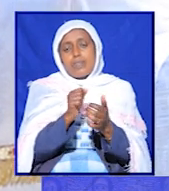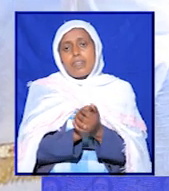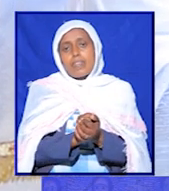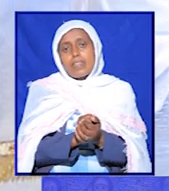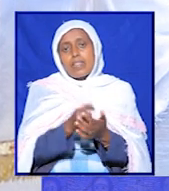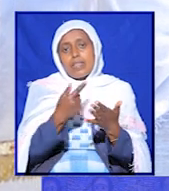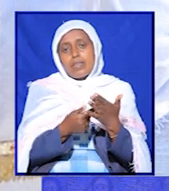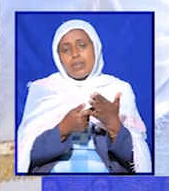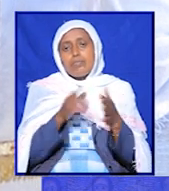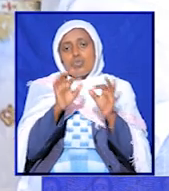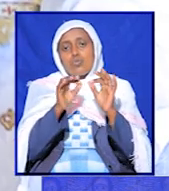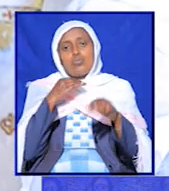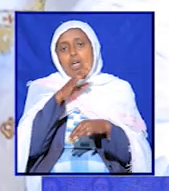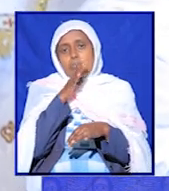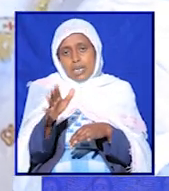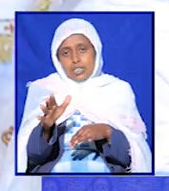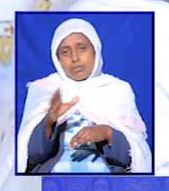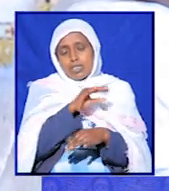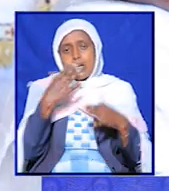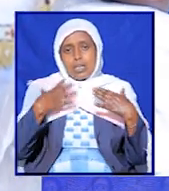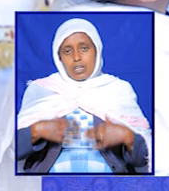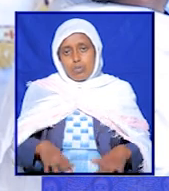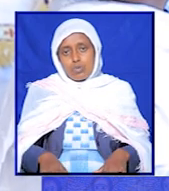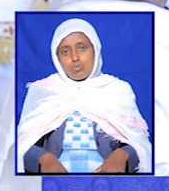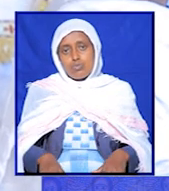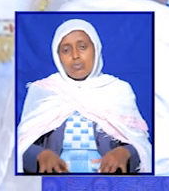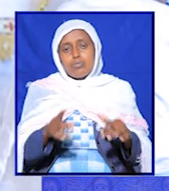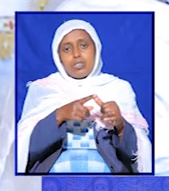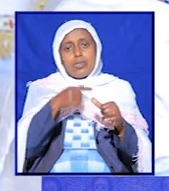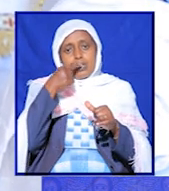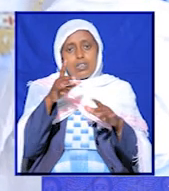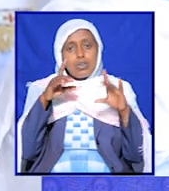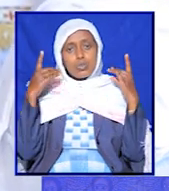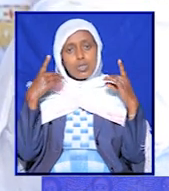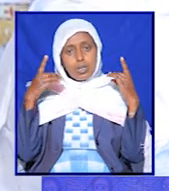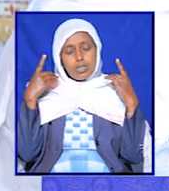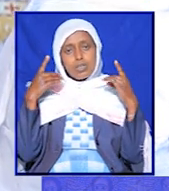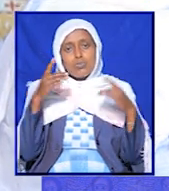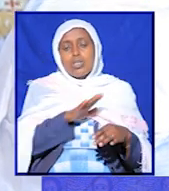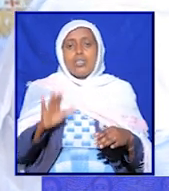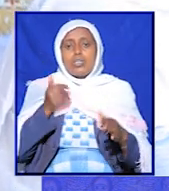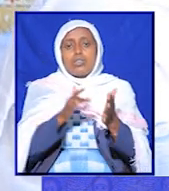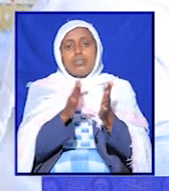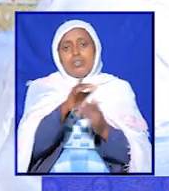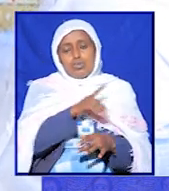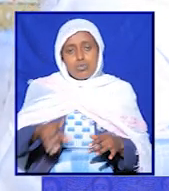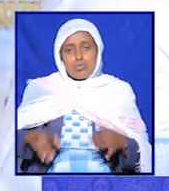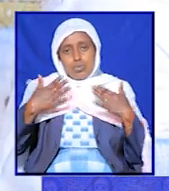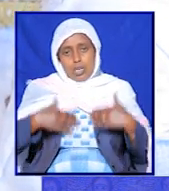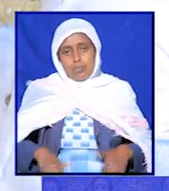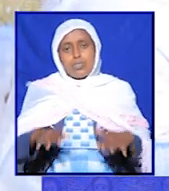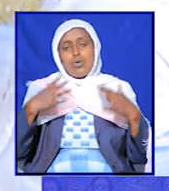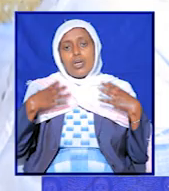ትርጓሜም አበላሽም እና ቀሚሱ ቅድም የካህናቱ እንዳልኳችሁ የጌታችን ኢየሱስ ክርስቶስ የለበሰው